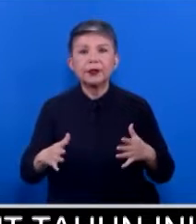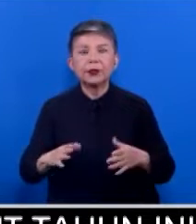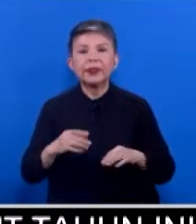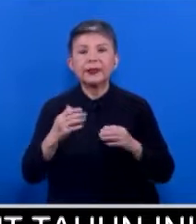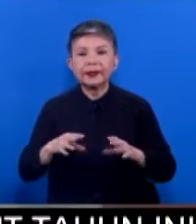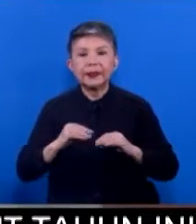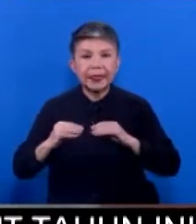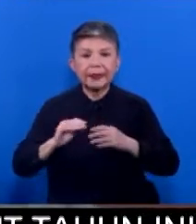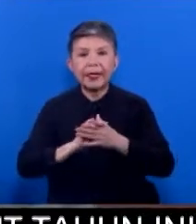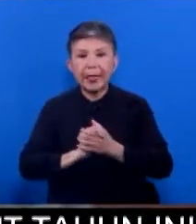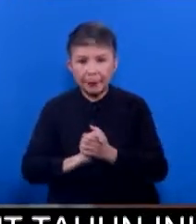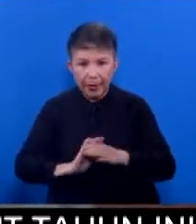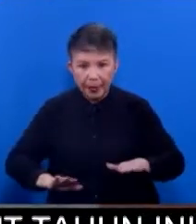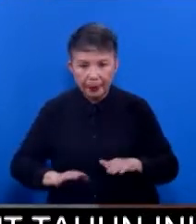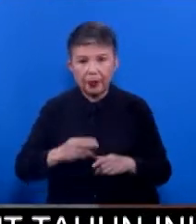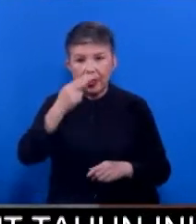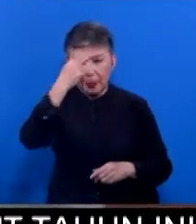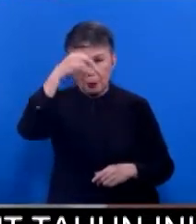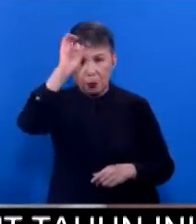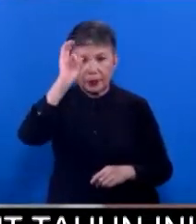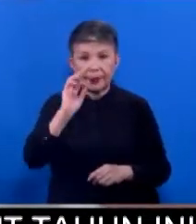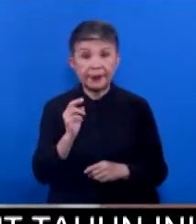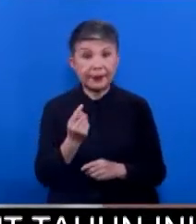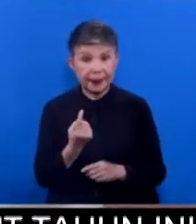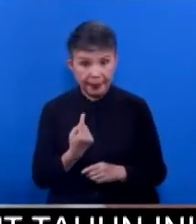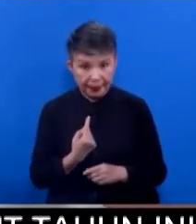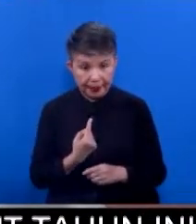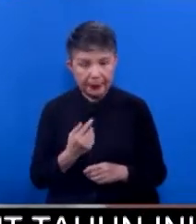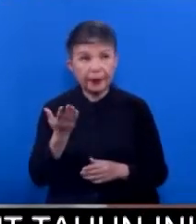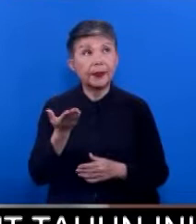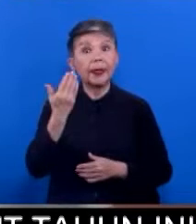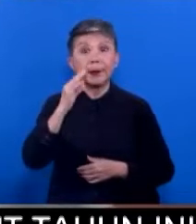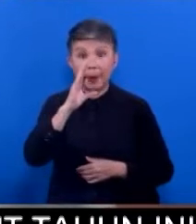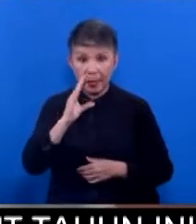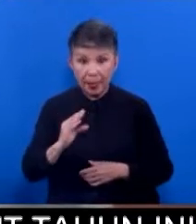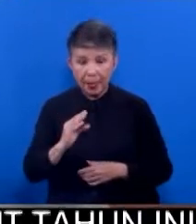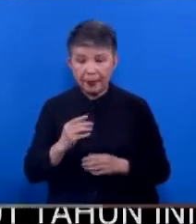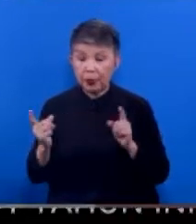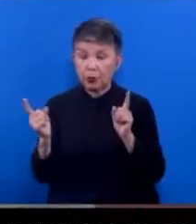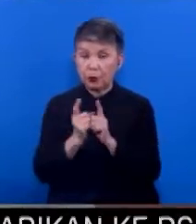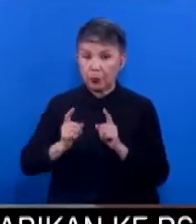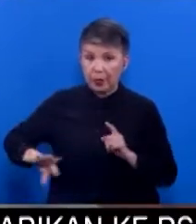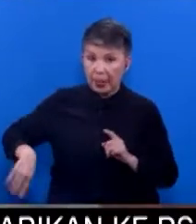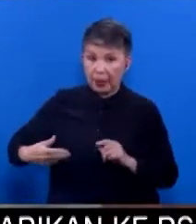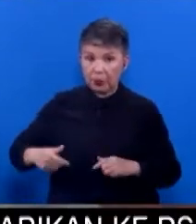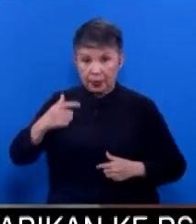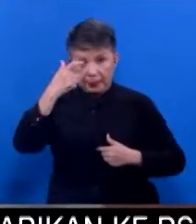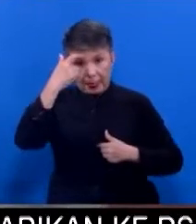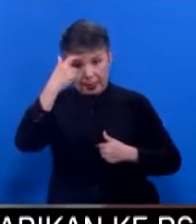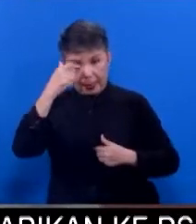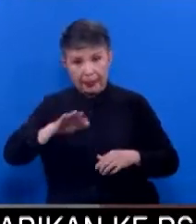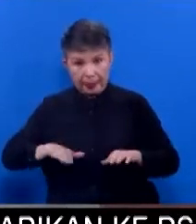damai. Kapolsek sendiri tadi malam dari keluarga pelaku, orang tua